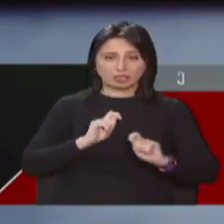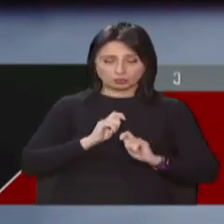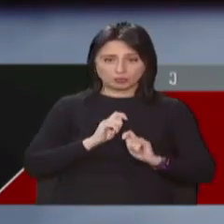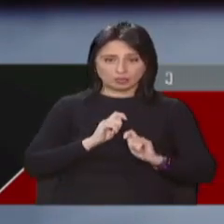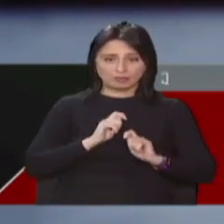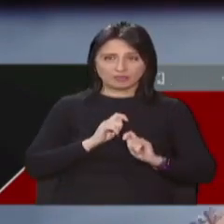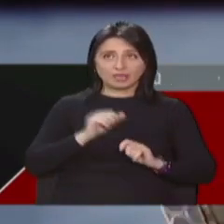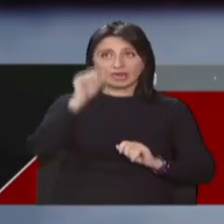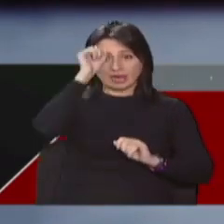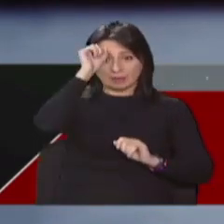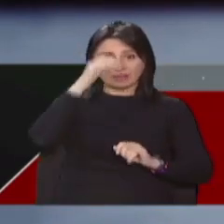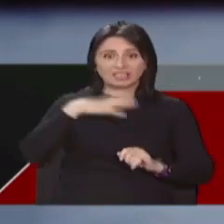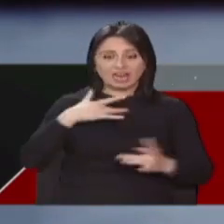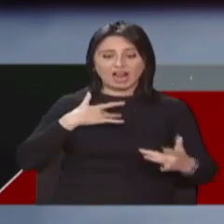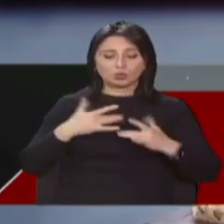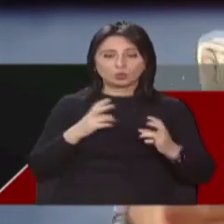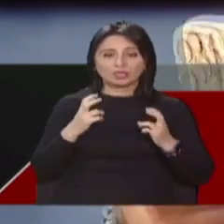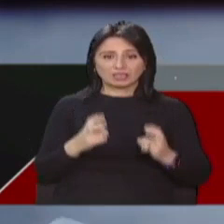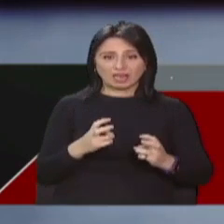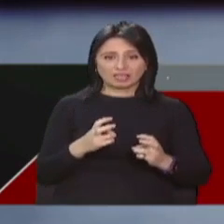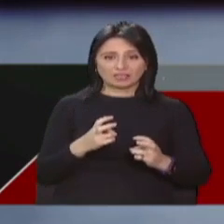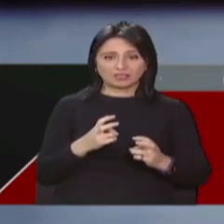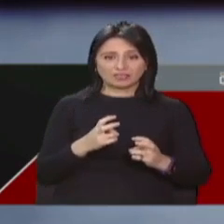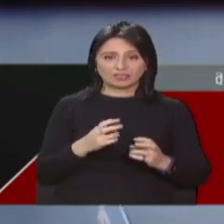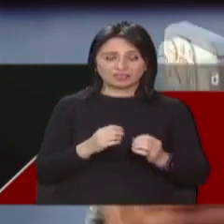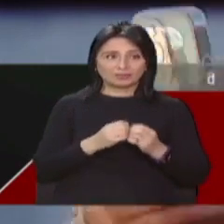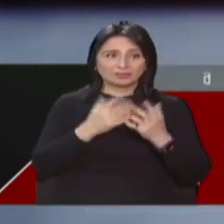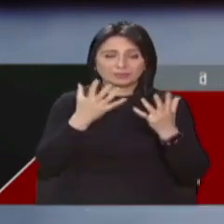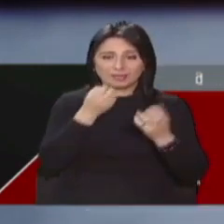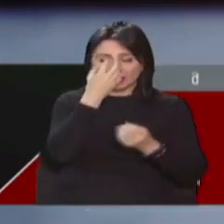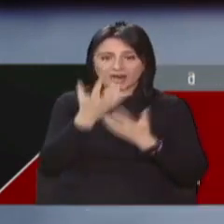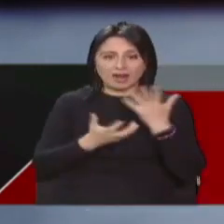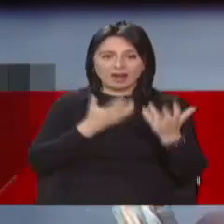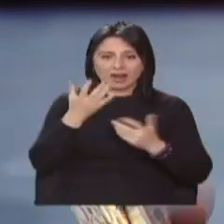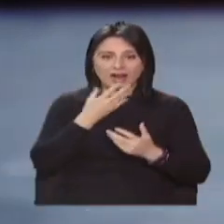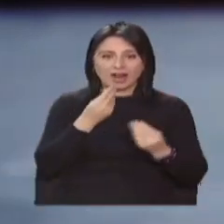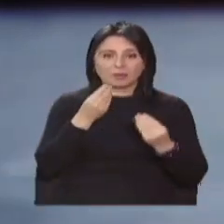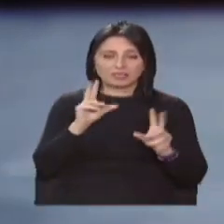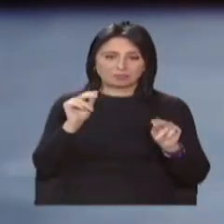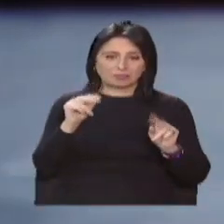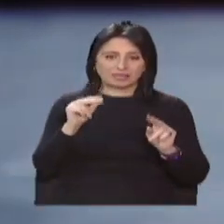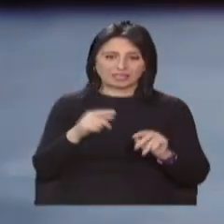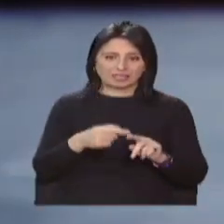და ღმერთმა ქართული თეატრი გაფურჩქნოს,